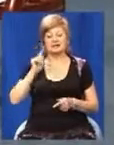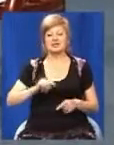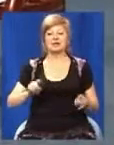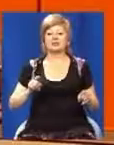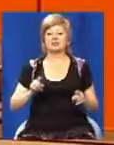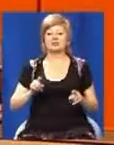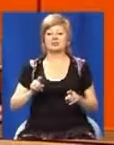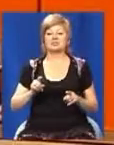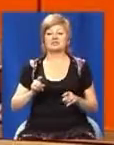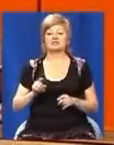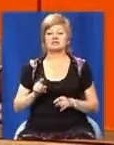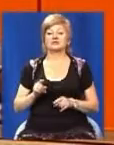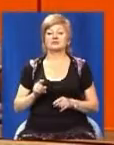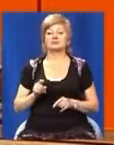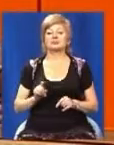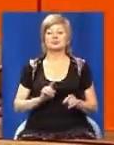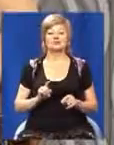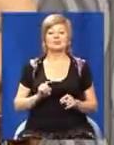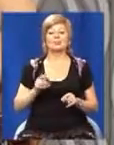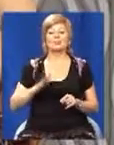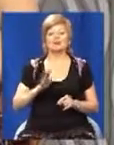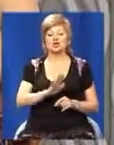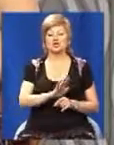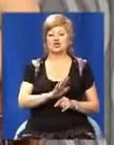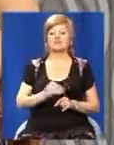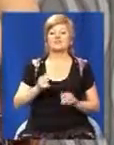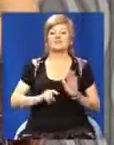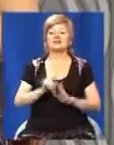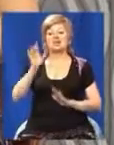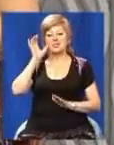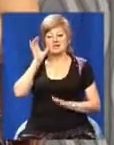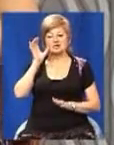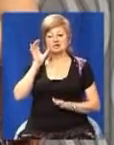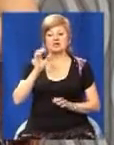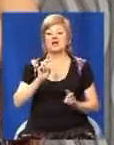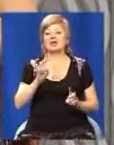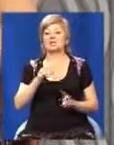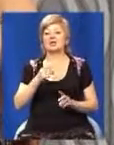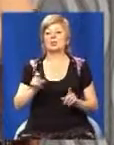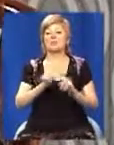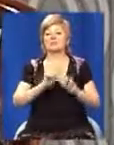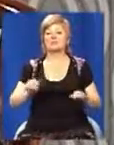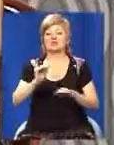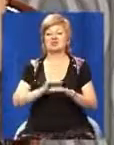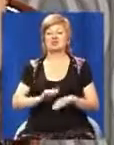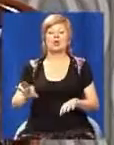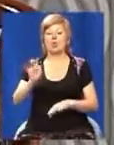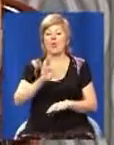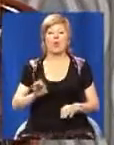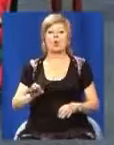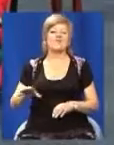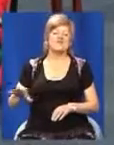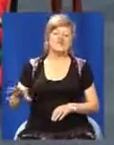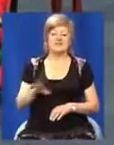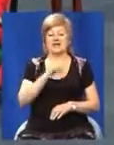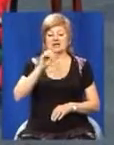Я знаю, як це порода називається. Ні, почекай, спочатку слухай. Ти знаєш якісь незвичайні факти просто про собак, про усіх.